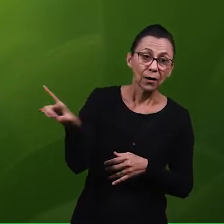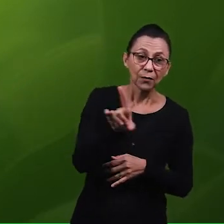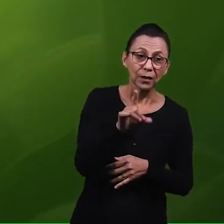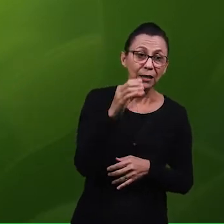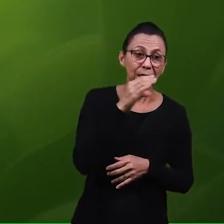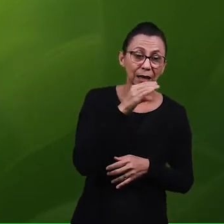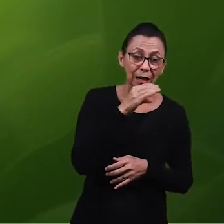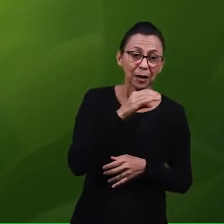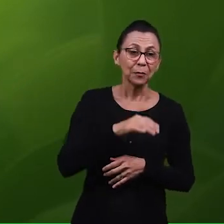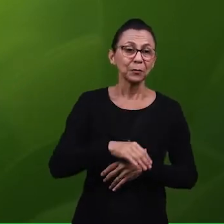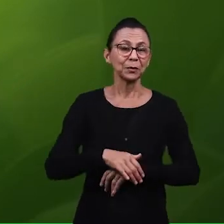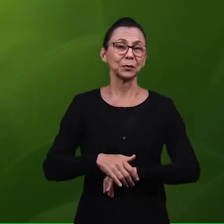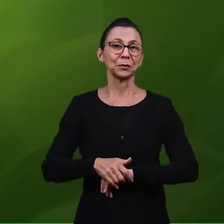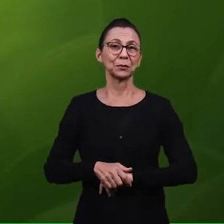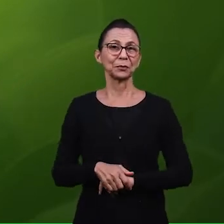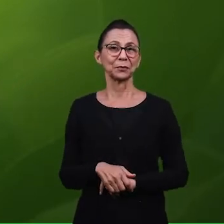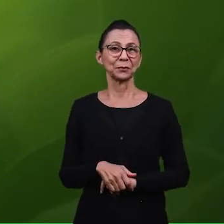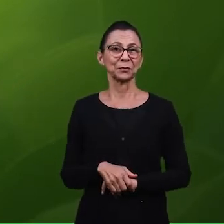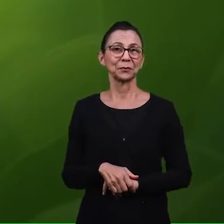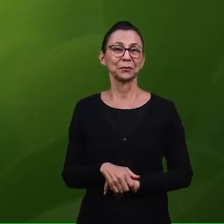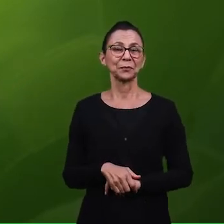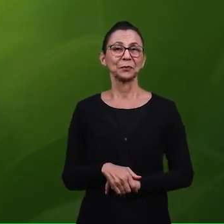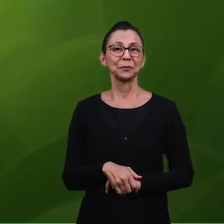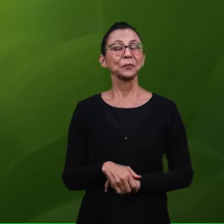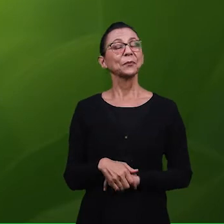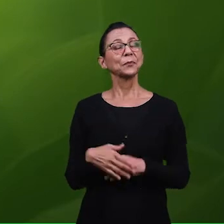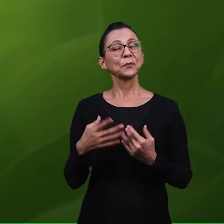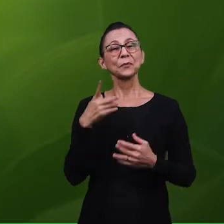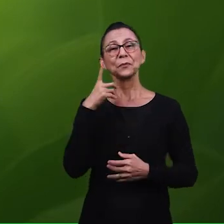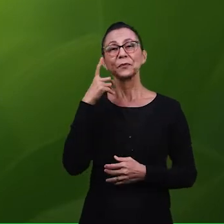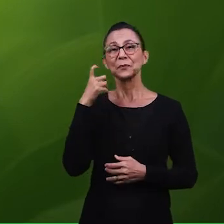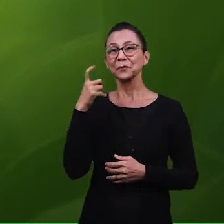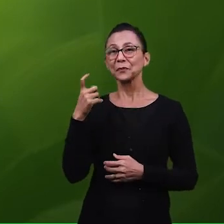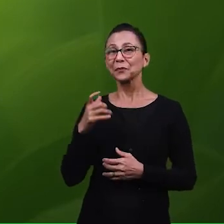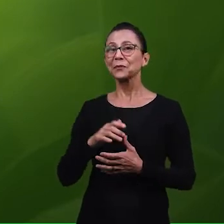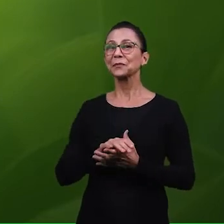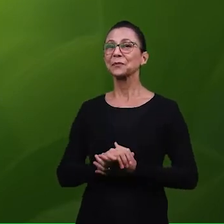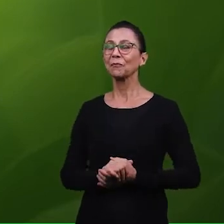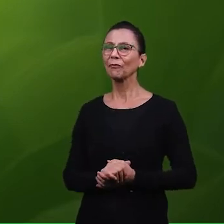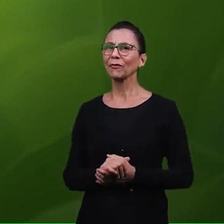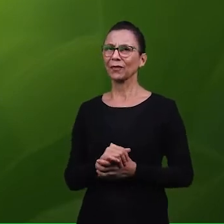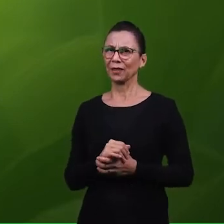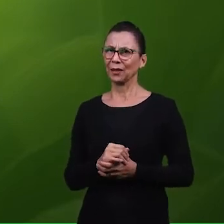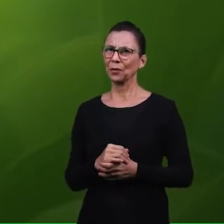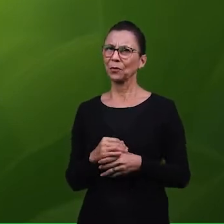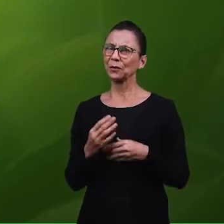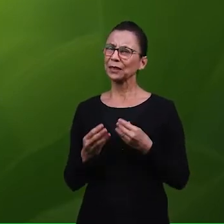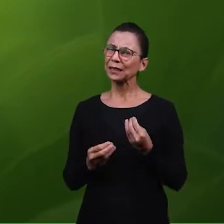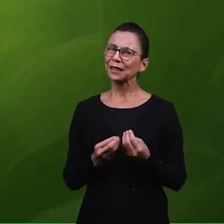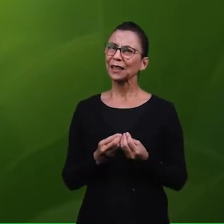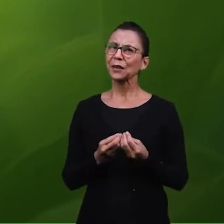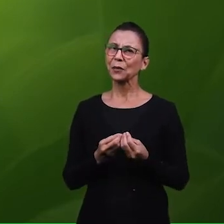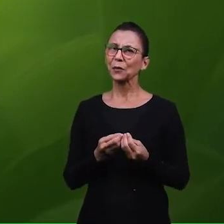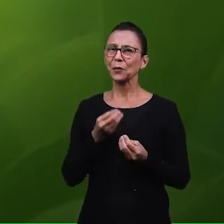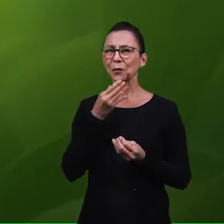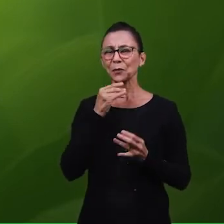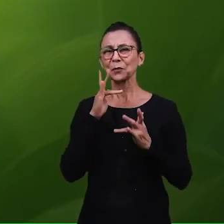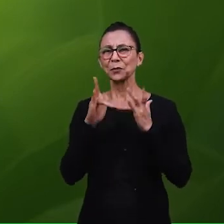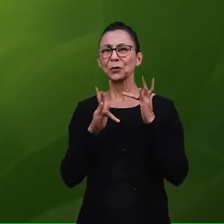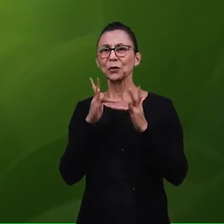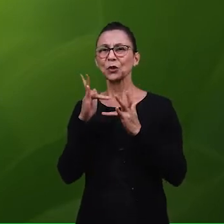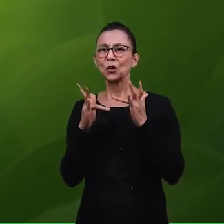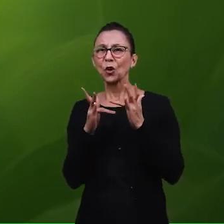l'époux. Donc, il arrive. Donc, il avait toutes ces questions qui étaient très intéressantes. Intéressant